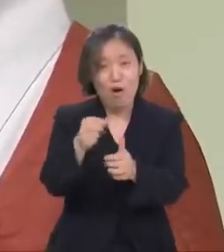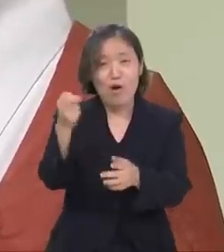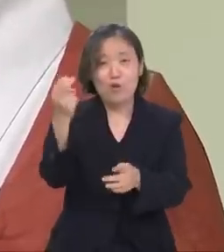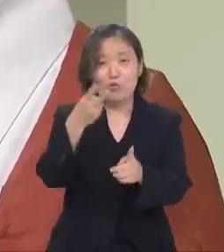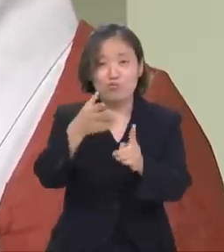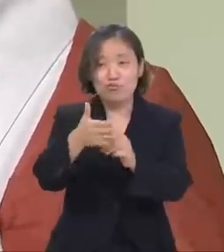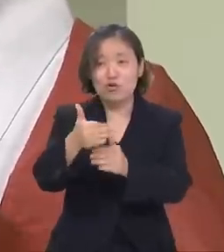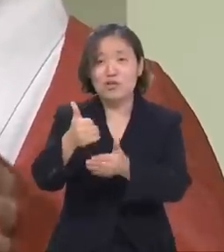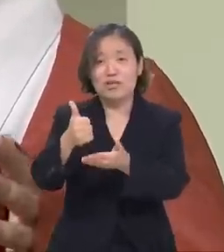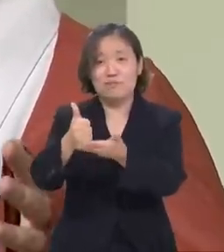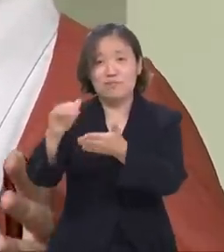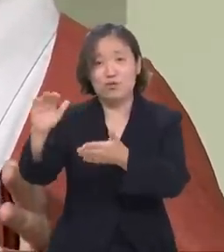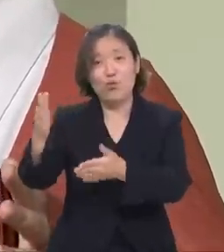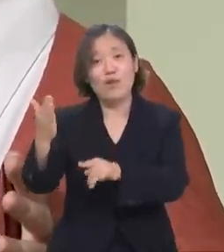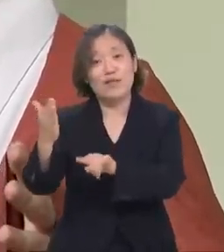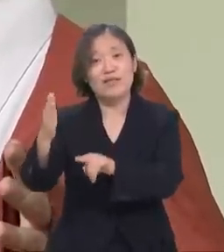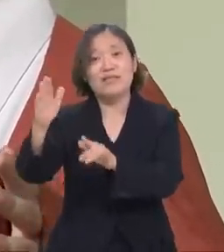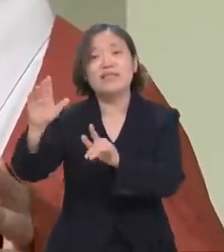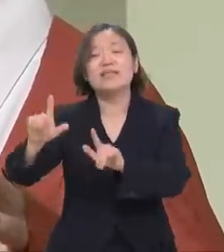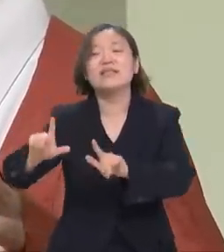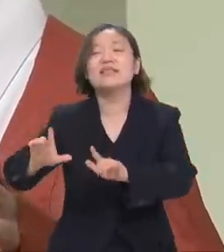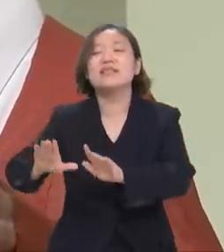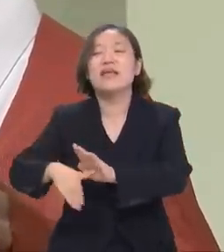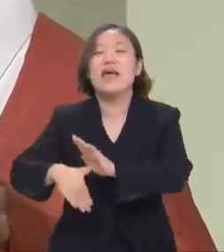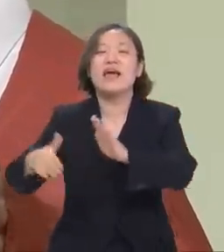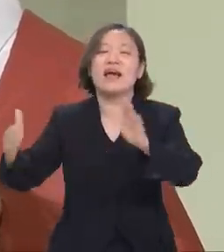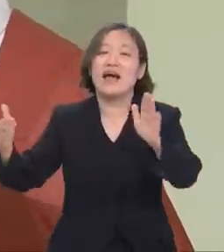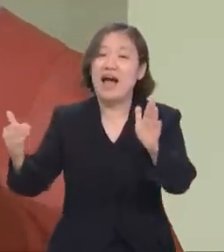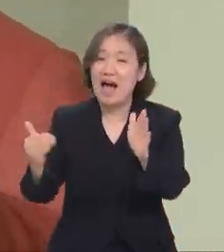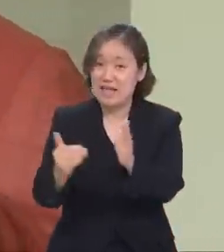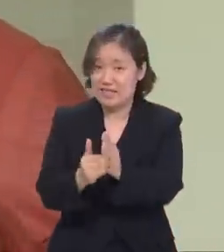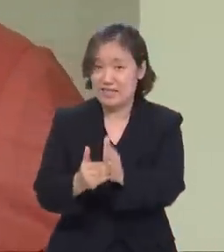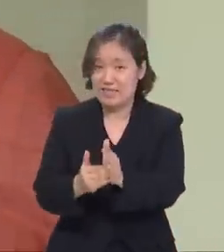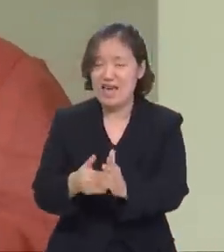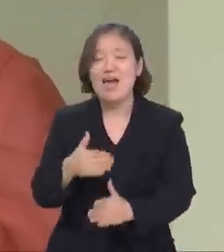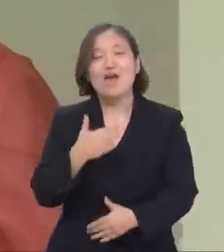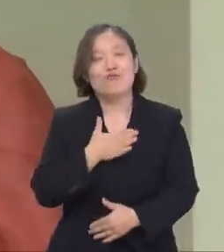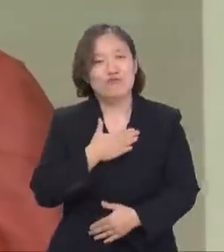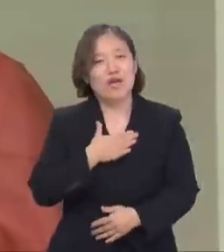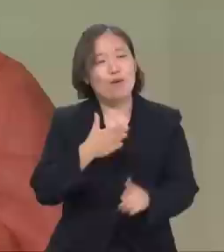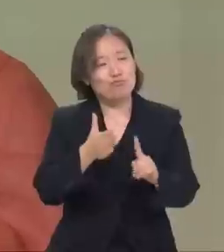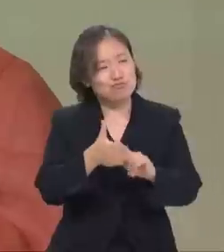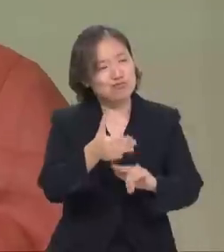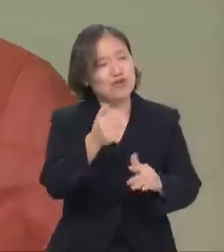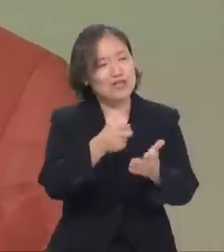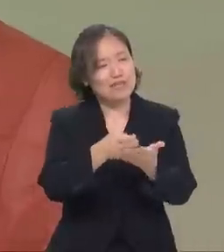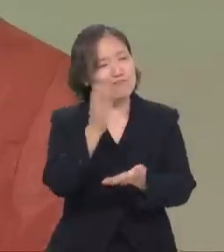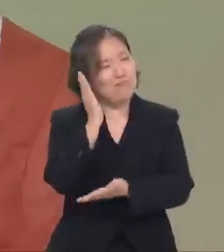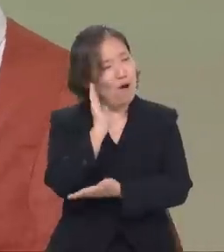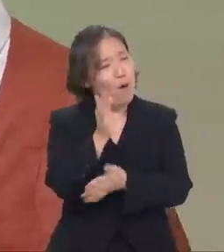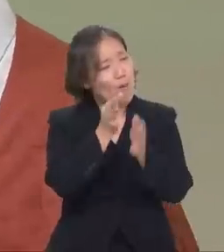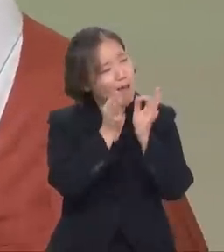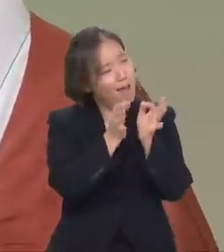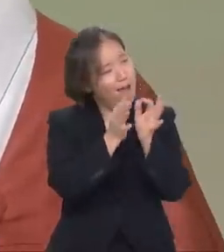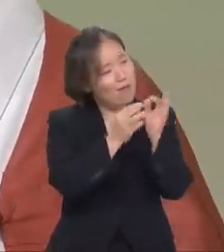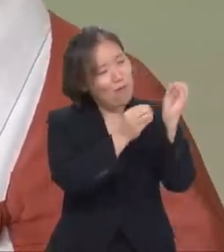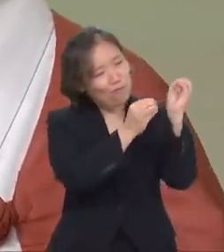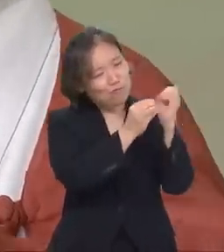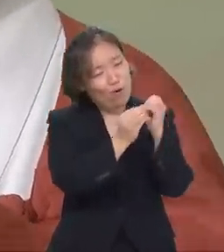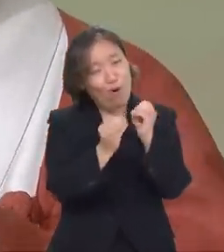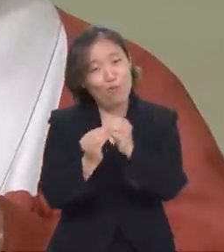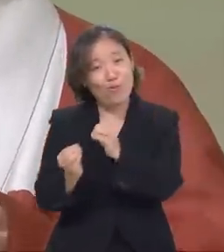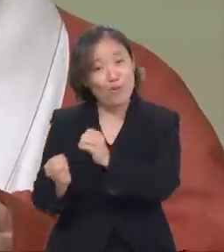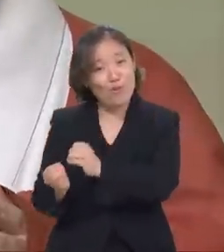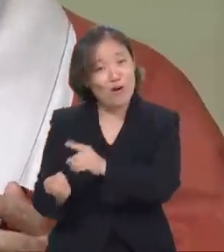성불하는 그날까지 부처님의 법을 우리가 유지하기 위해서 부처님의 법을